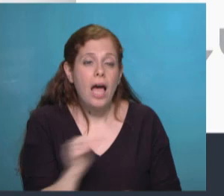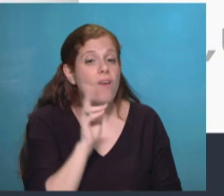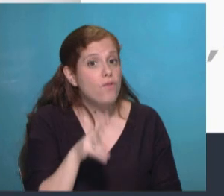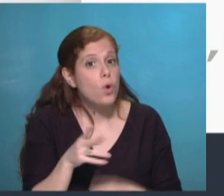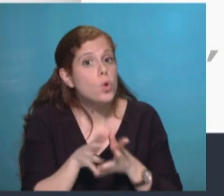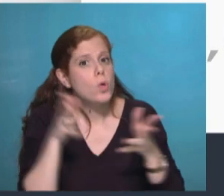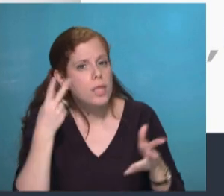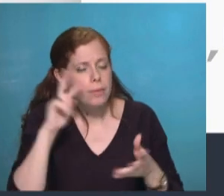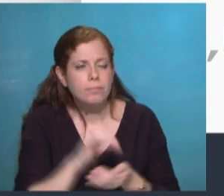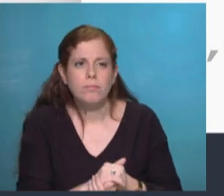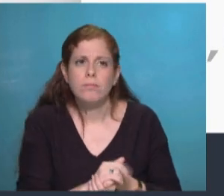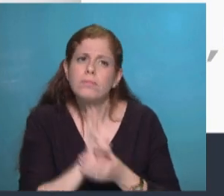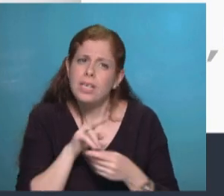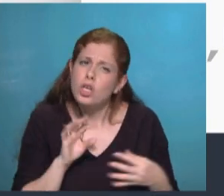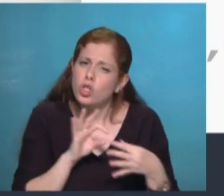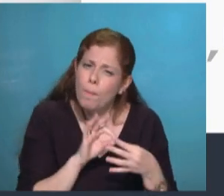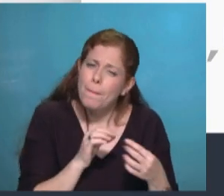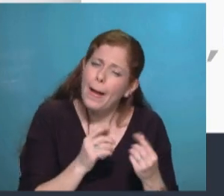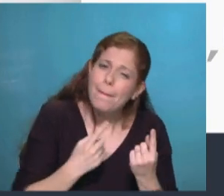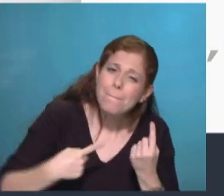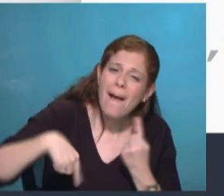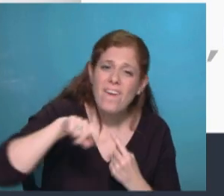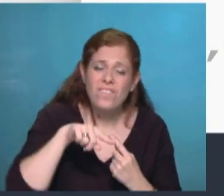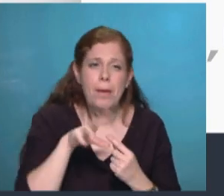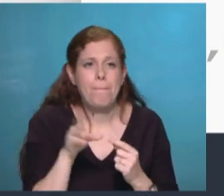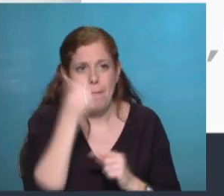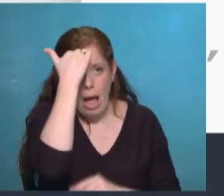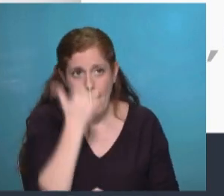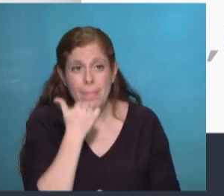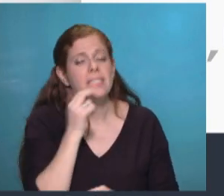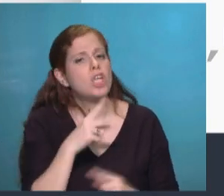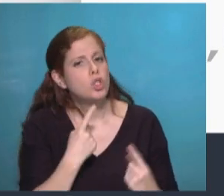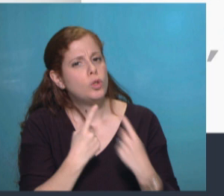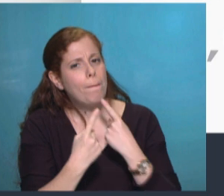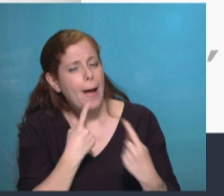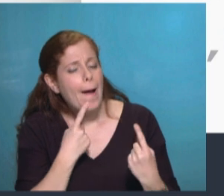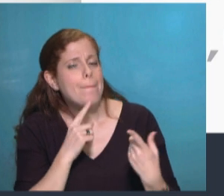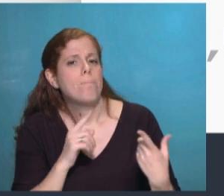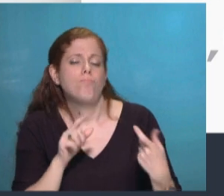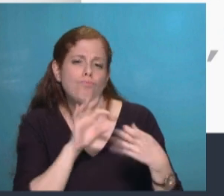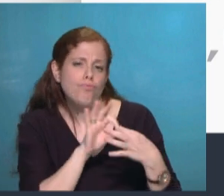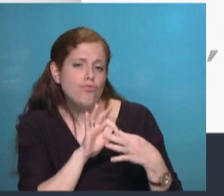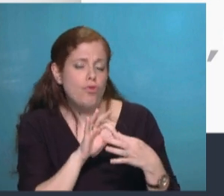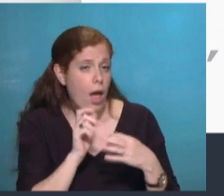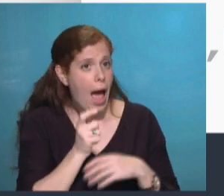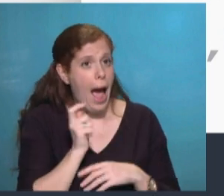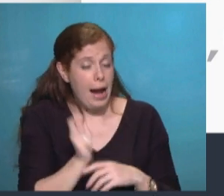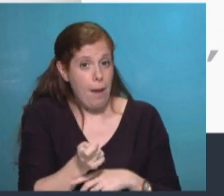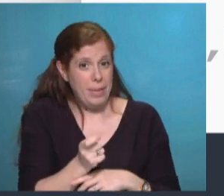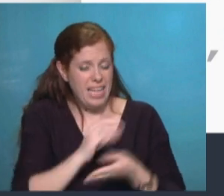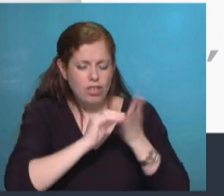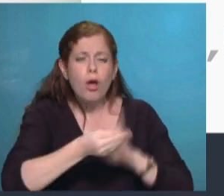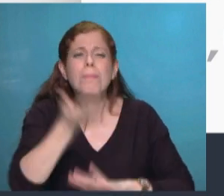יש מגעים עקיפים. יש מגעים. עם החמאס. יש מגעים שהקבינט אישר אותם מזמן, אגב,